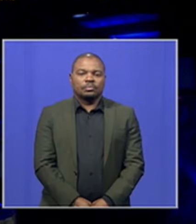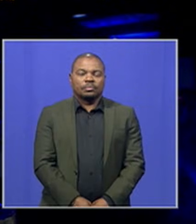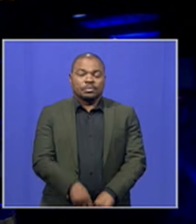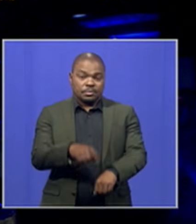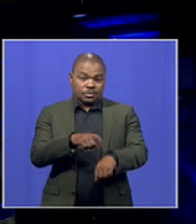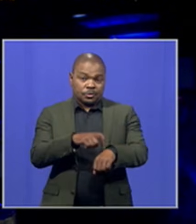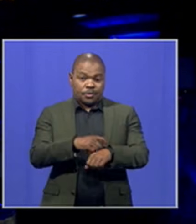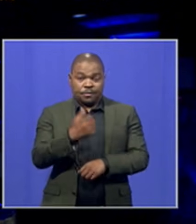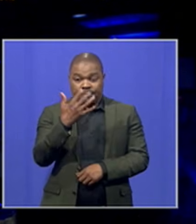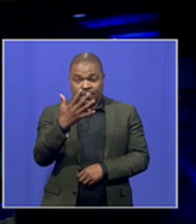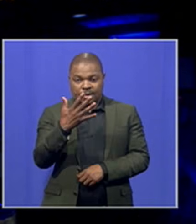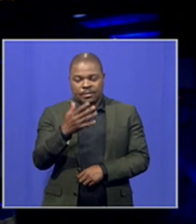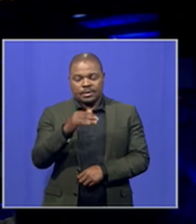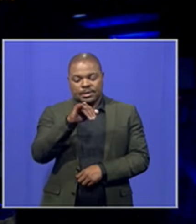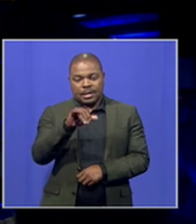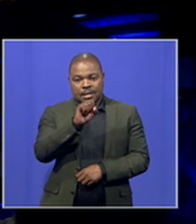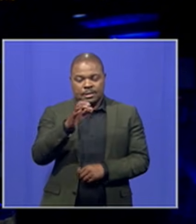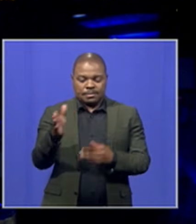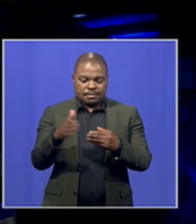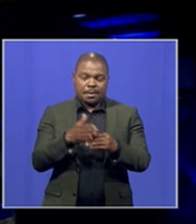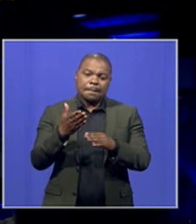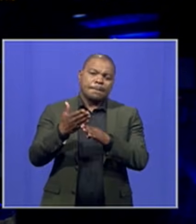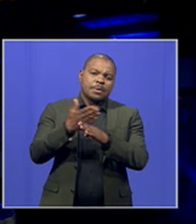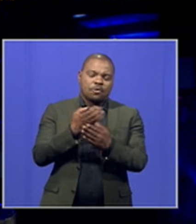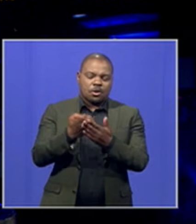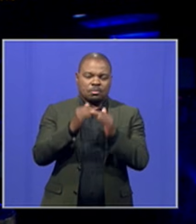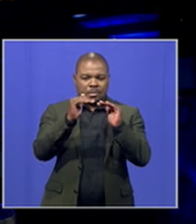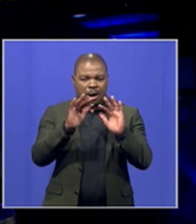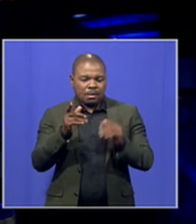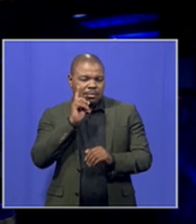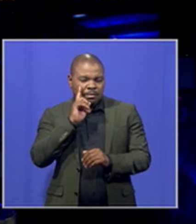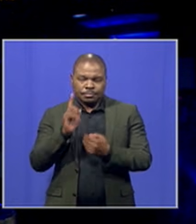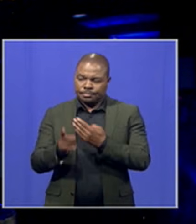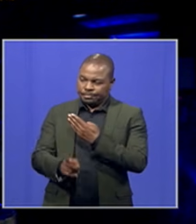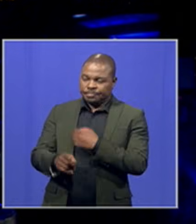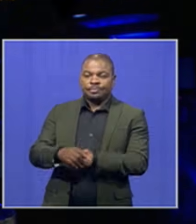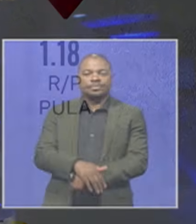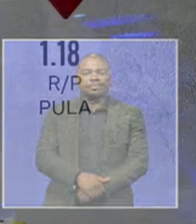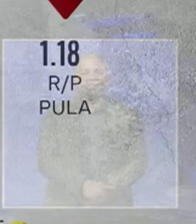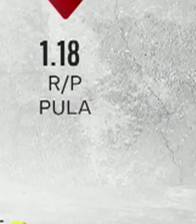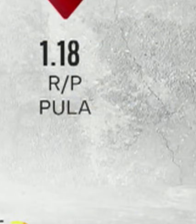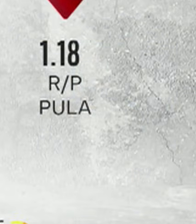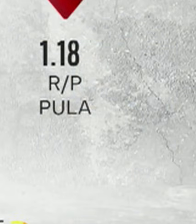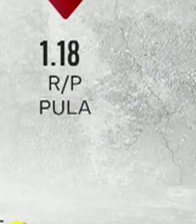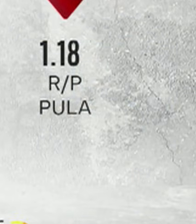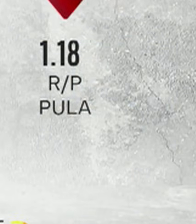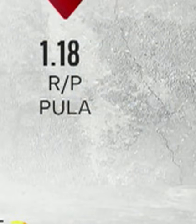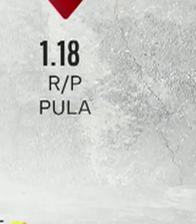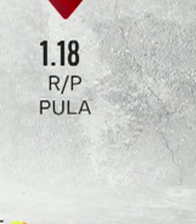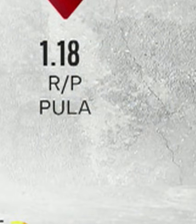Jale ha re lekola rena mebaraka e sebeditse jwang ha JC ne kwala tsatsing lena ho reng la bona.